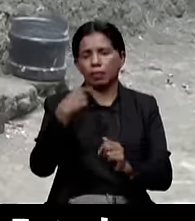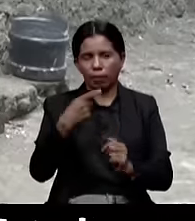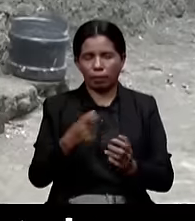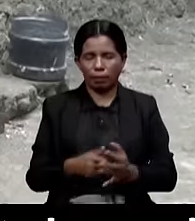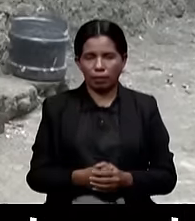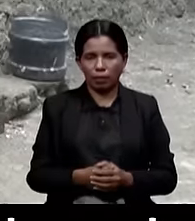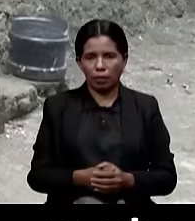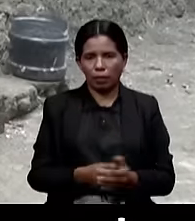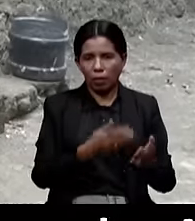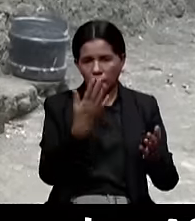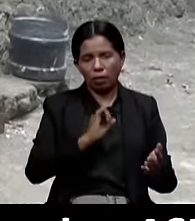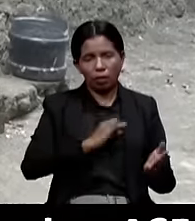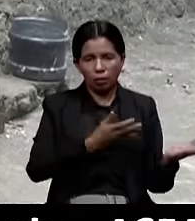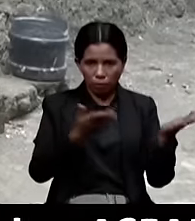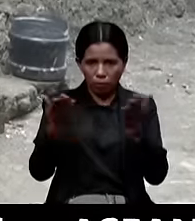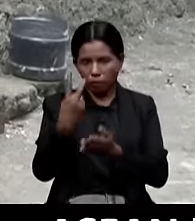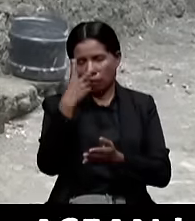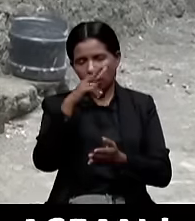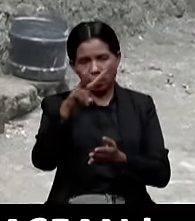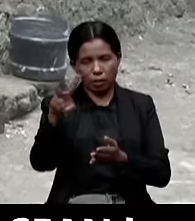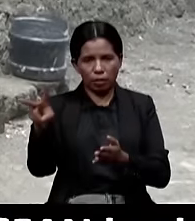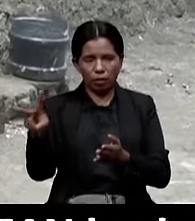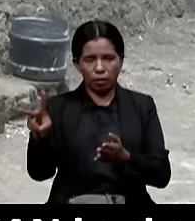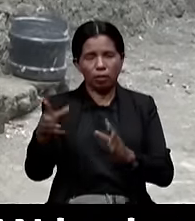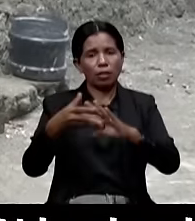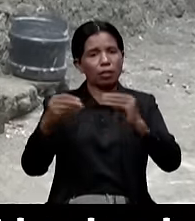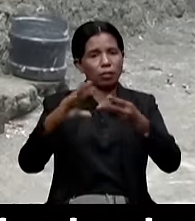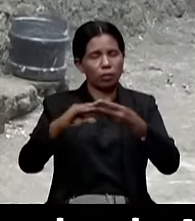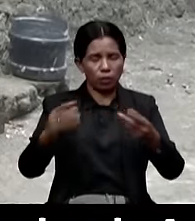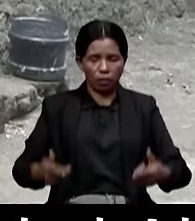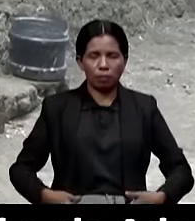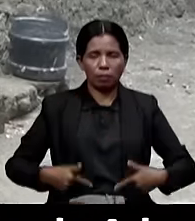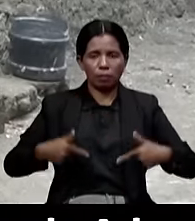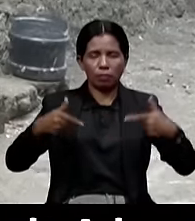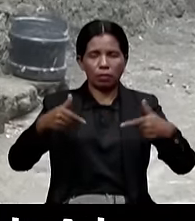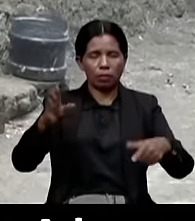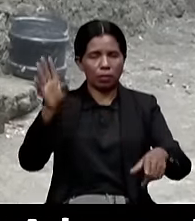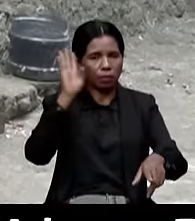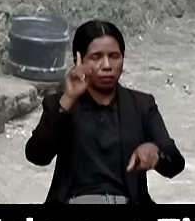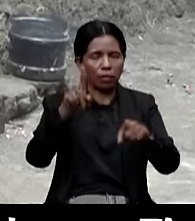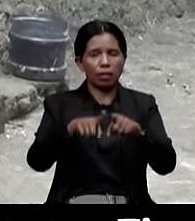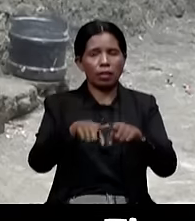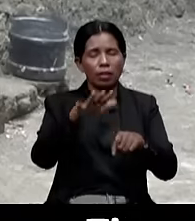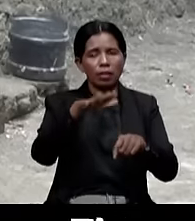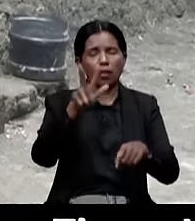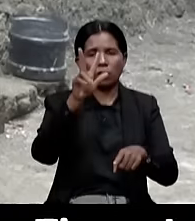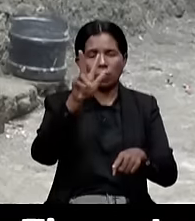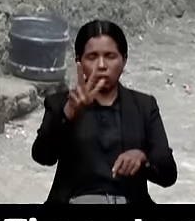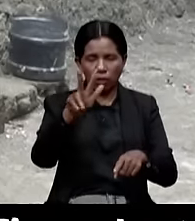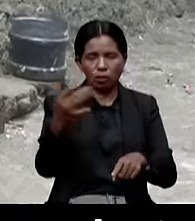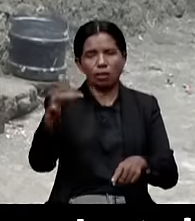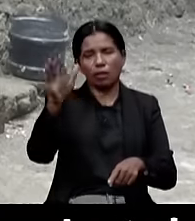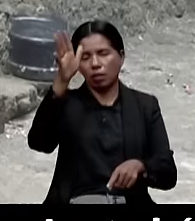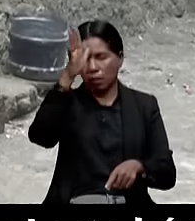Turmai, hau se lori da bot sira, atu akompanya istoria moris husi aling na intolu, sira nebe, sira nye